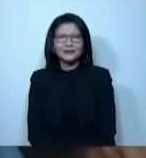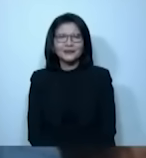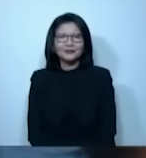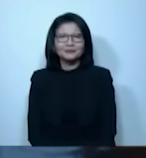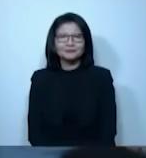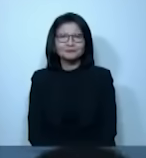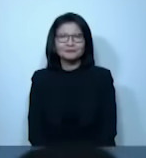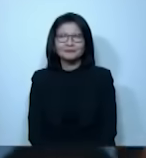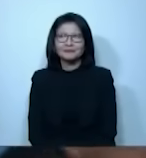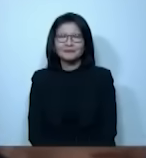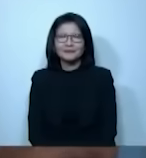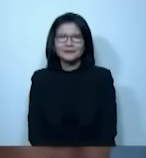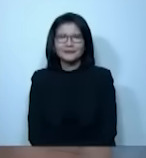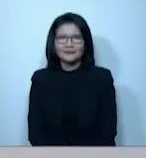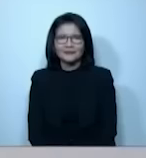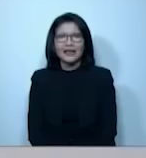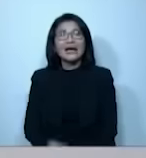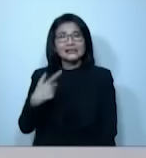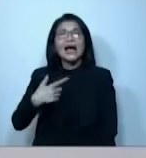Anis dalam